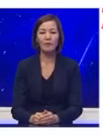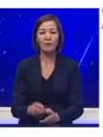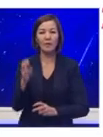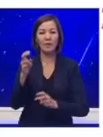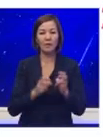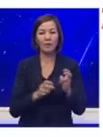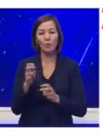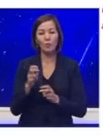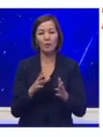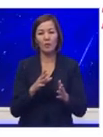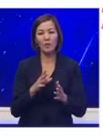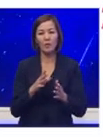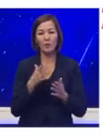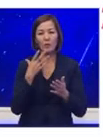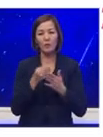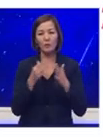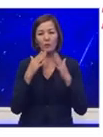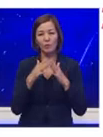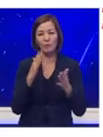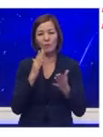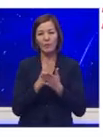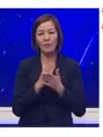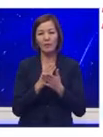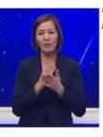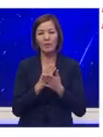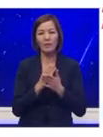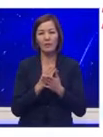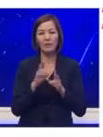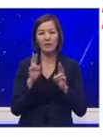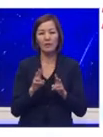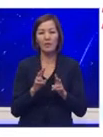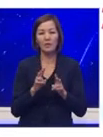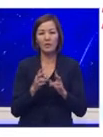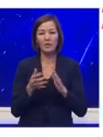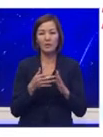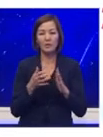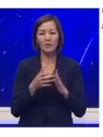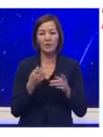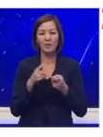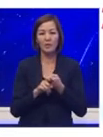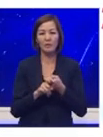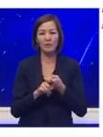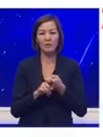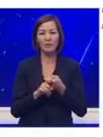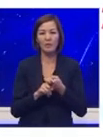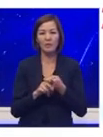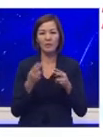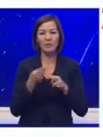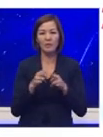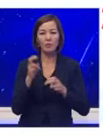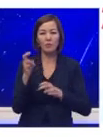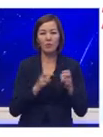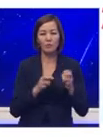Кәсіпорынның жеке өндіріс базасы бар, бағанағы айтқан. Алайда шикізат тапшылығының байланысты бұл